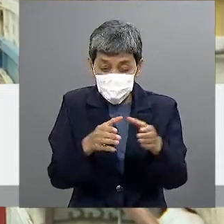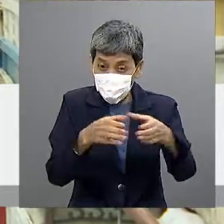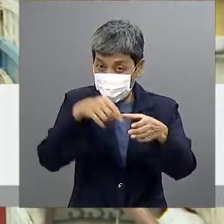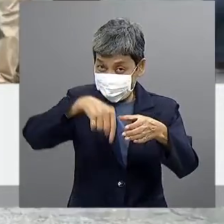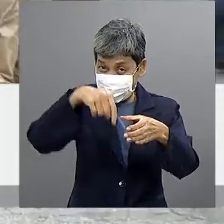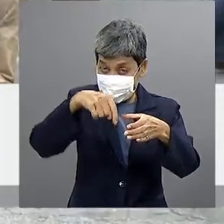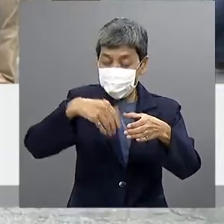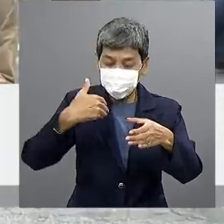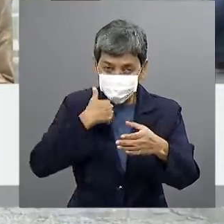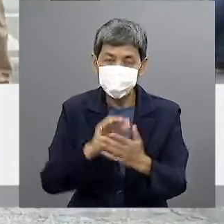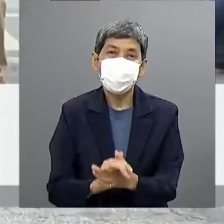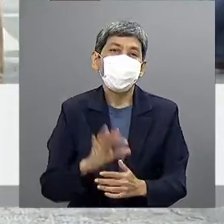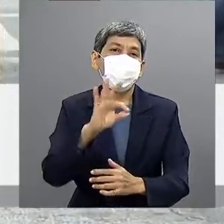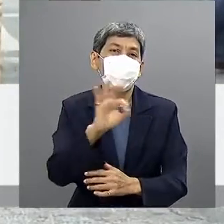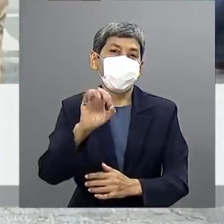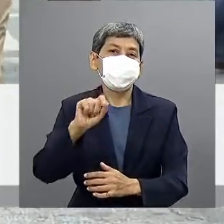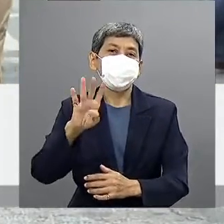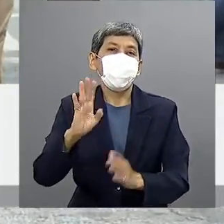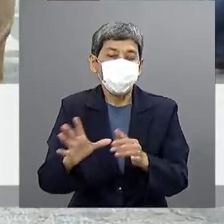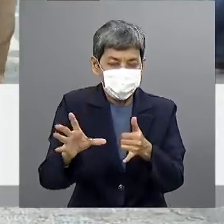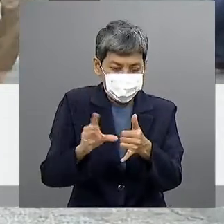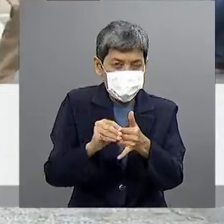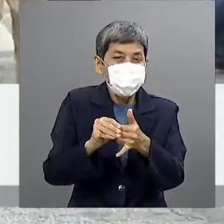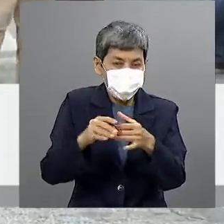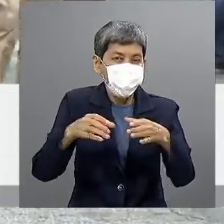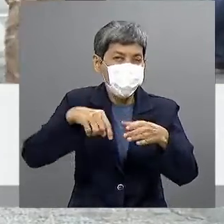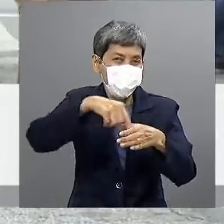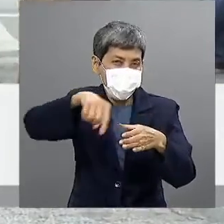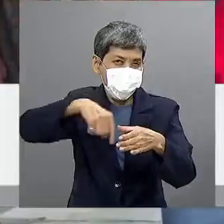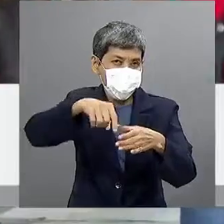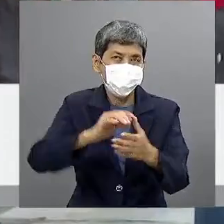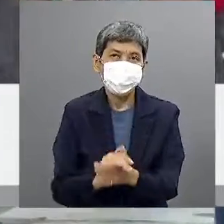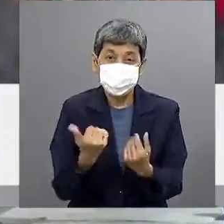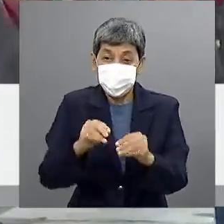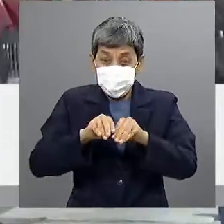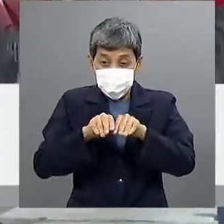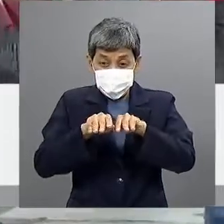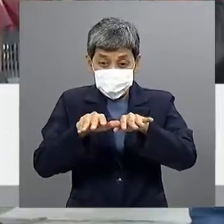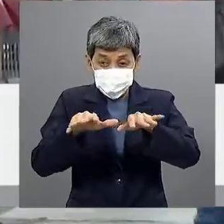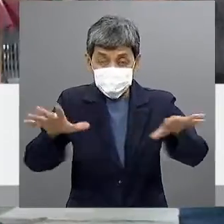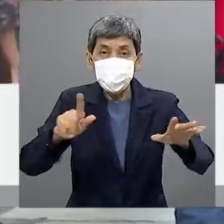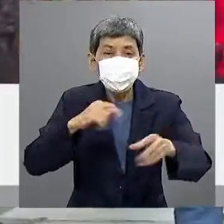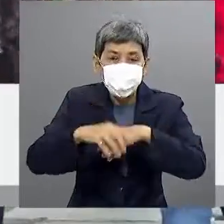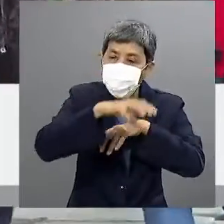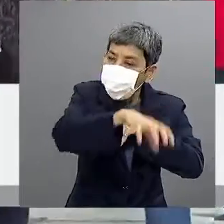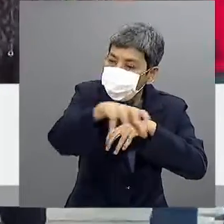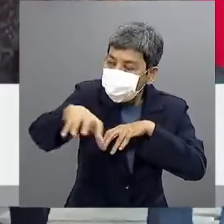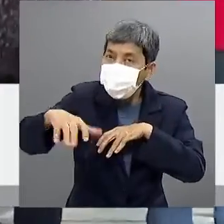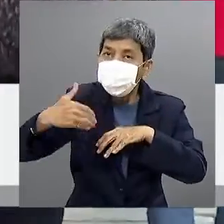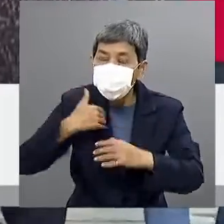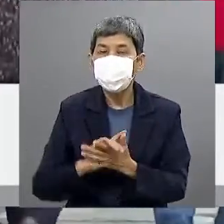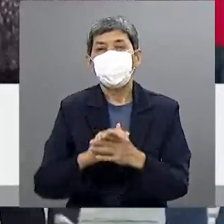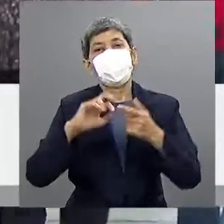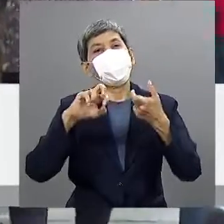แล้วถึง924คนครับข่าวการแพร่ระบาดที่กระจายไปตลาดสดต่างๆนะครับก็กระทบกับผู้ที่ค้า